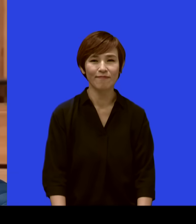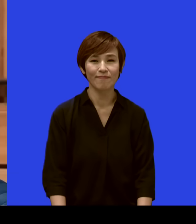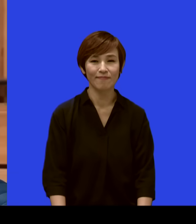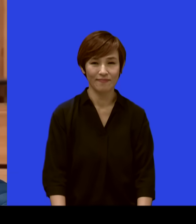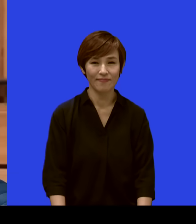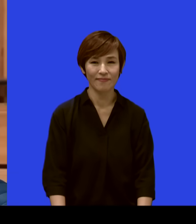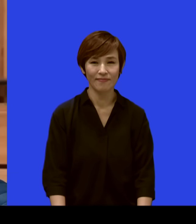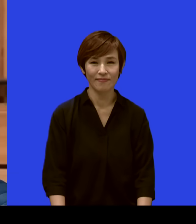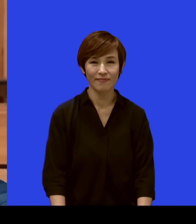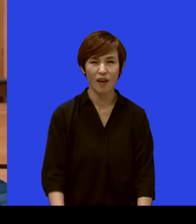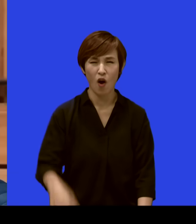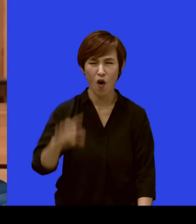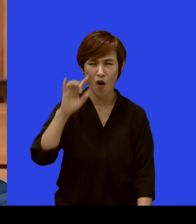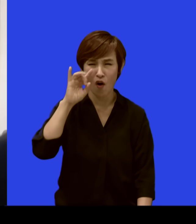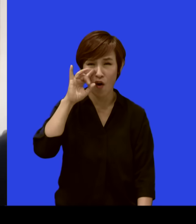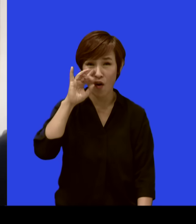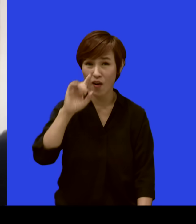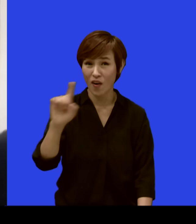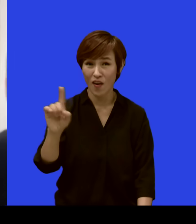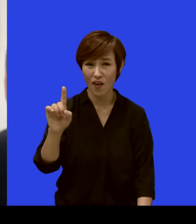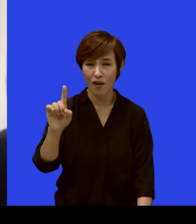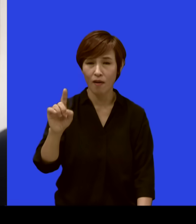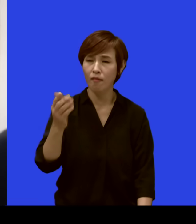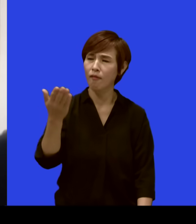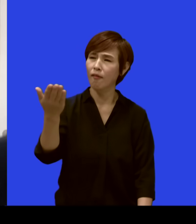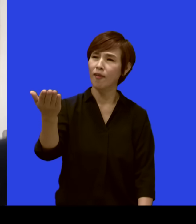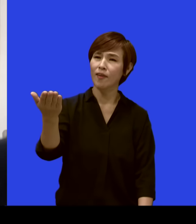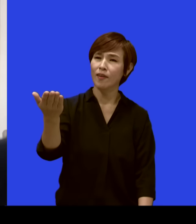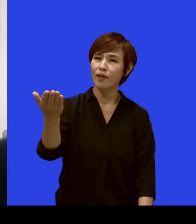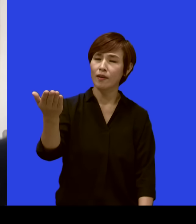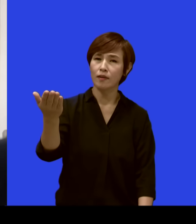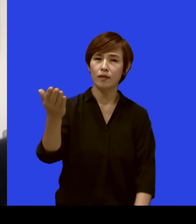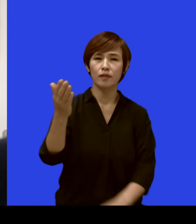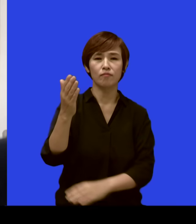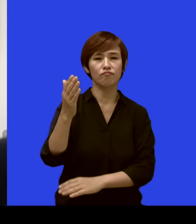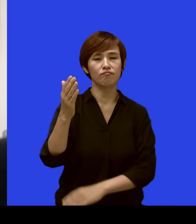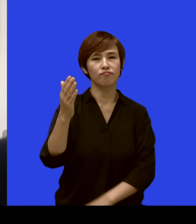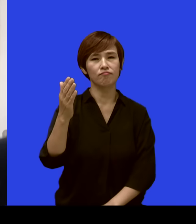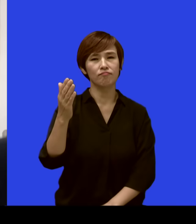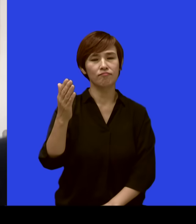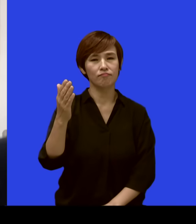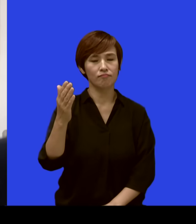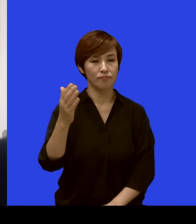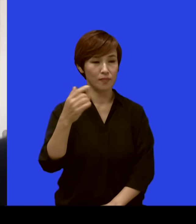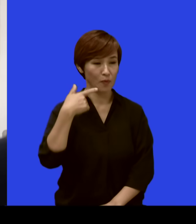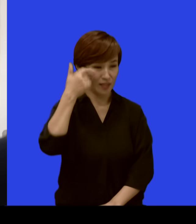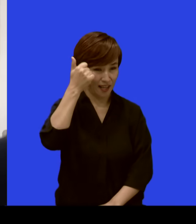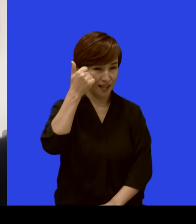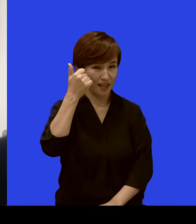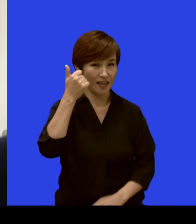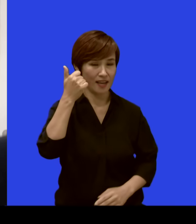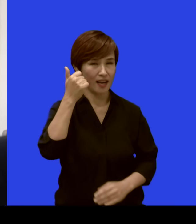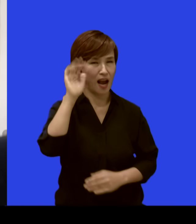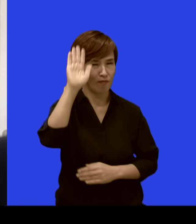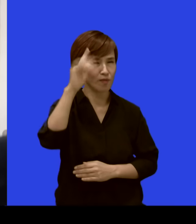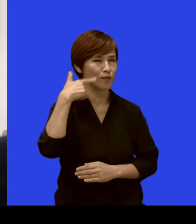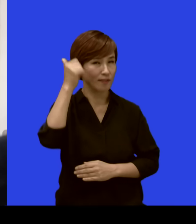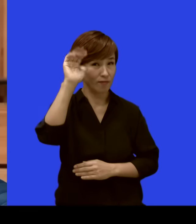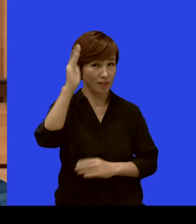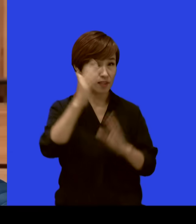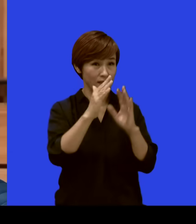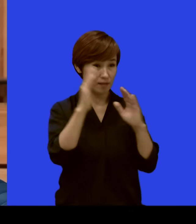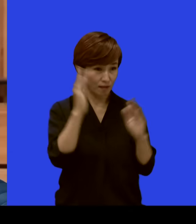저는 제일 궁금했던 것이 그거였어요. 우리 교수님은 강단에서 이제 미래 목회자들에게 강의를 하시고